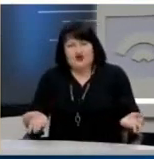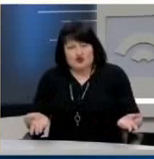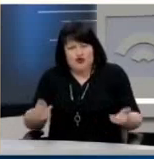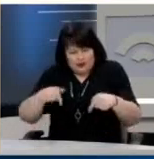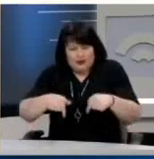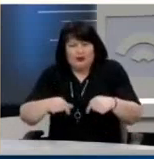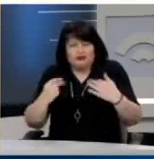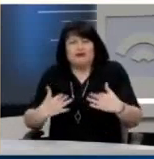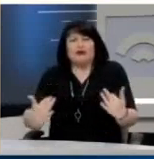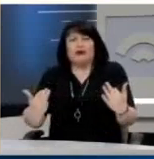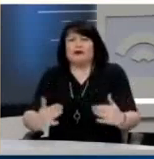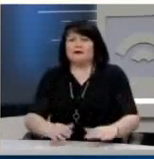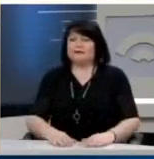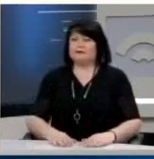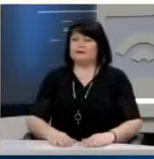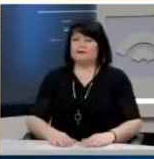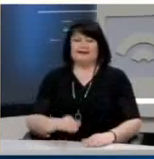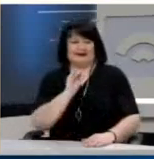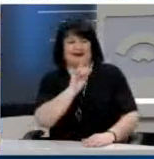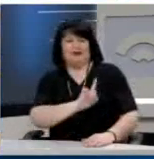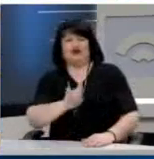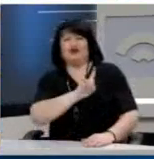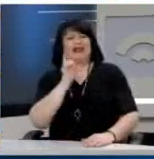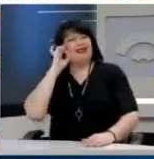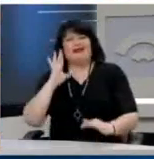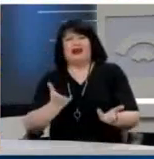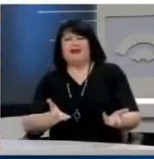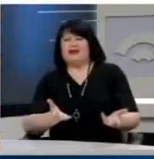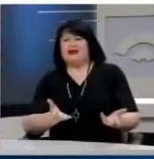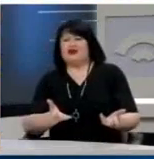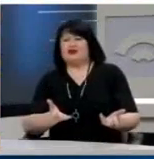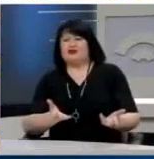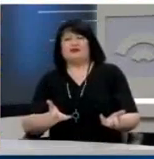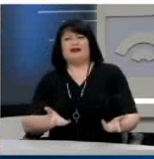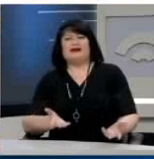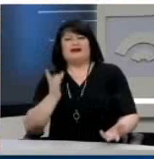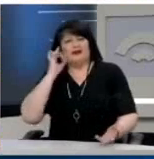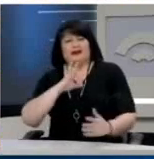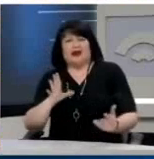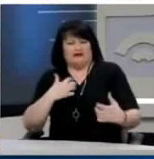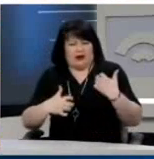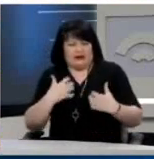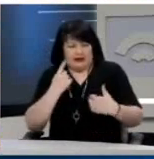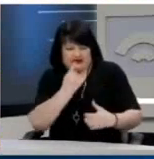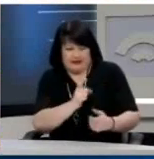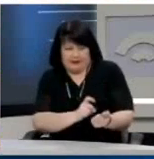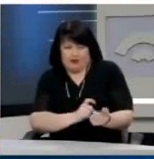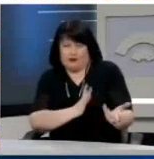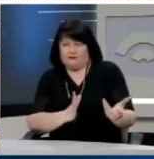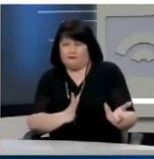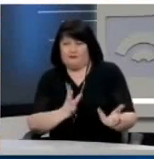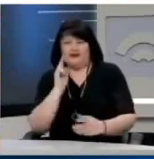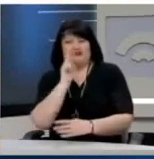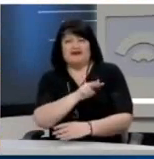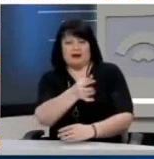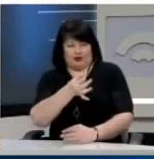Ήσυχα. Βουλή. Κύριε Μητσοτάκη, δεν έχω καταλάβει, μιας και έχετε μία ανησυχία. Τώρα που σας